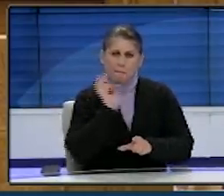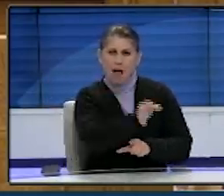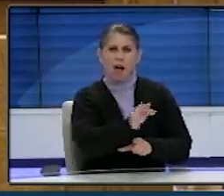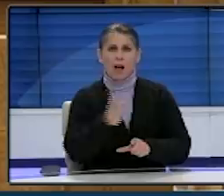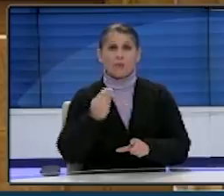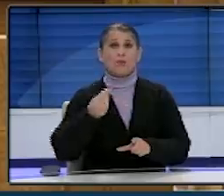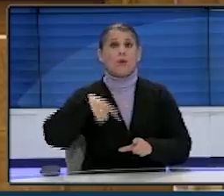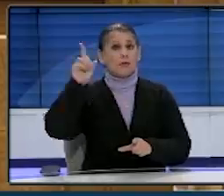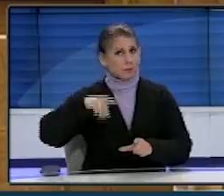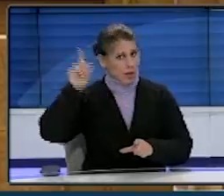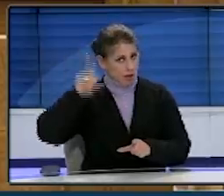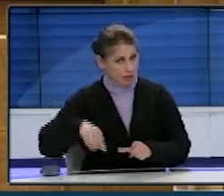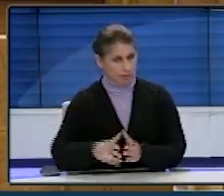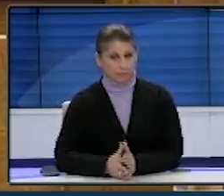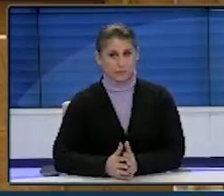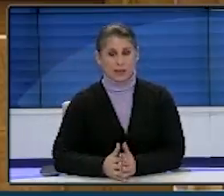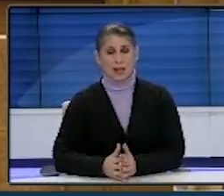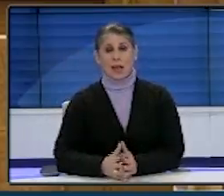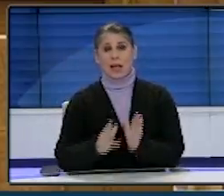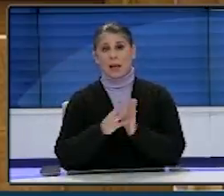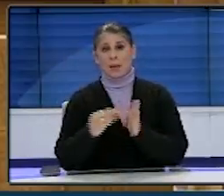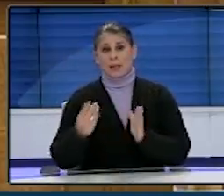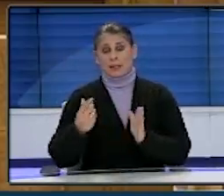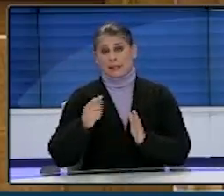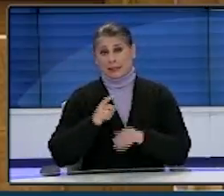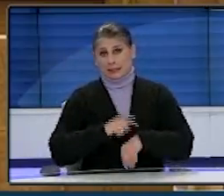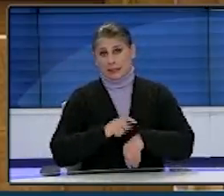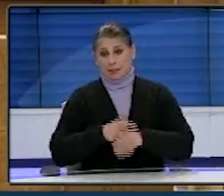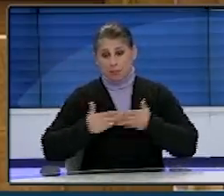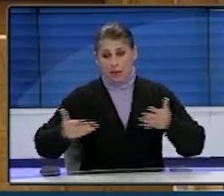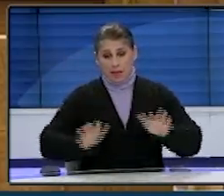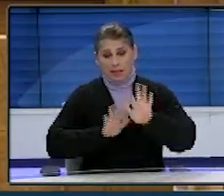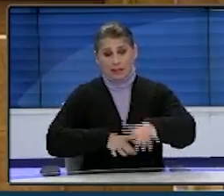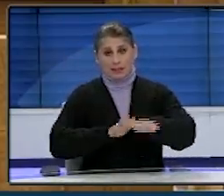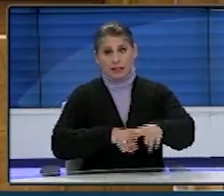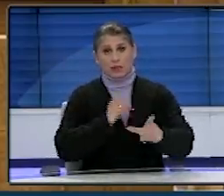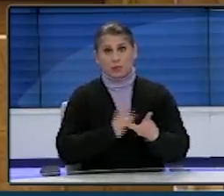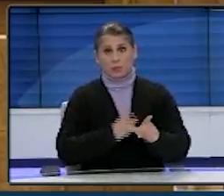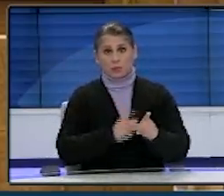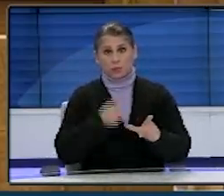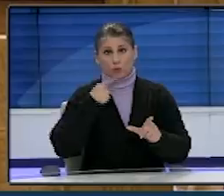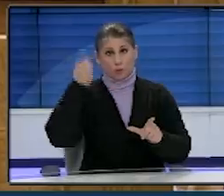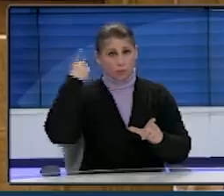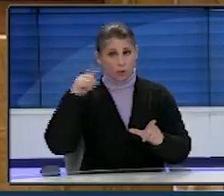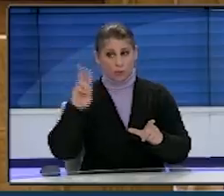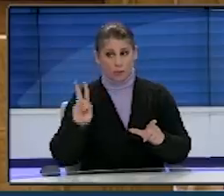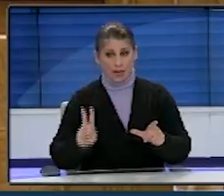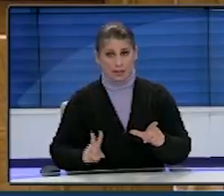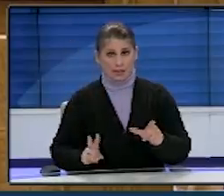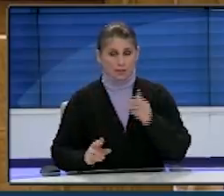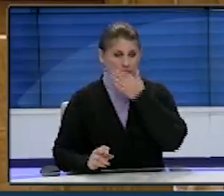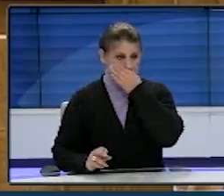τις μέρες. Για παράδειγμα, την ώρα που η μεγάλη συγκέντρωση του ΚΚΕ την περασμένη